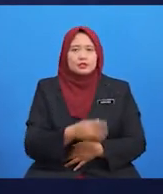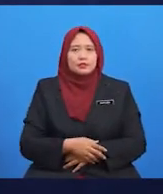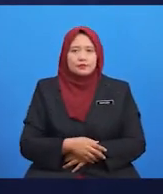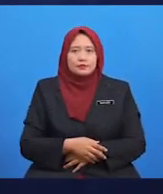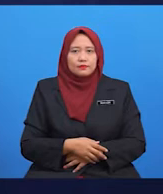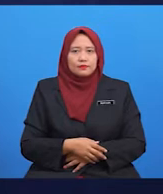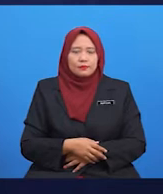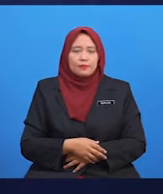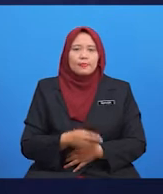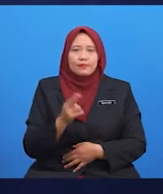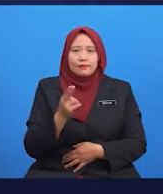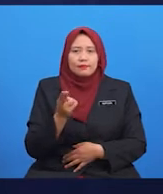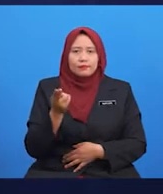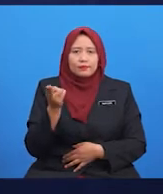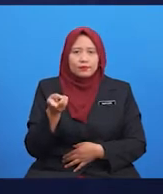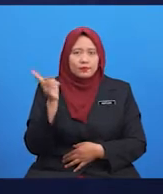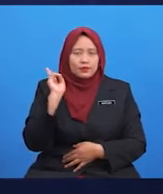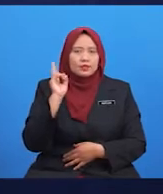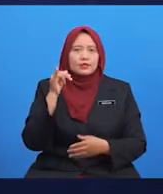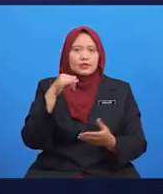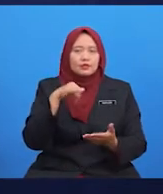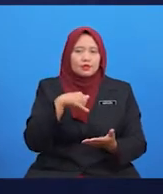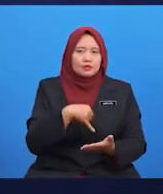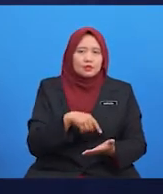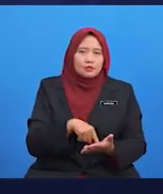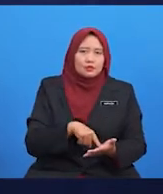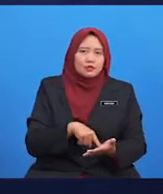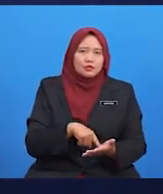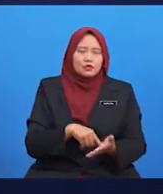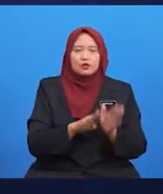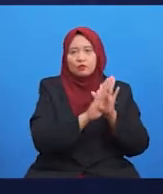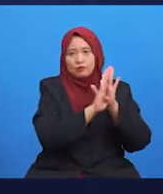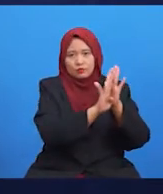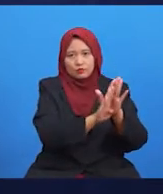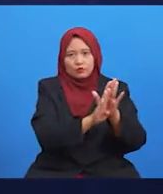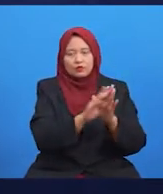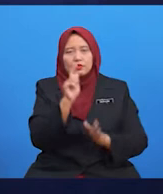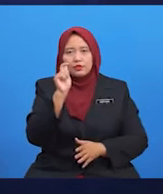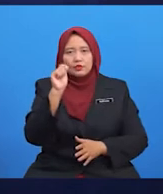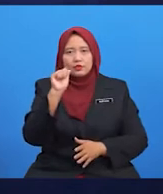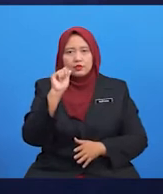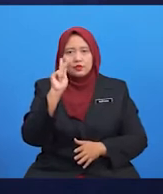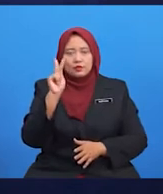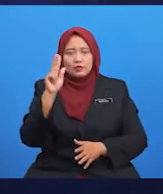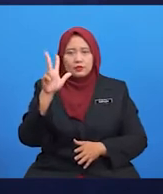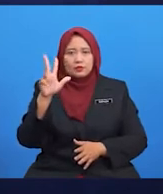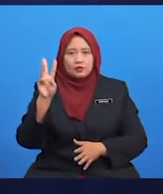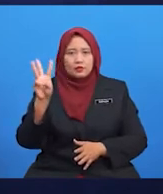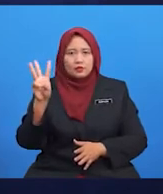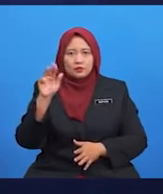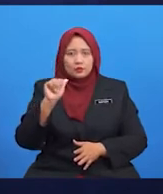Hal ini membuktikan ketakwaan kita sebagai hamba Allah yang